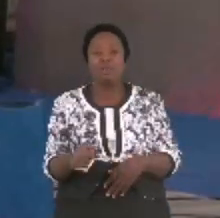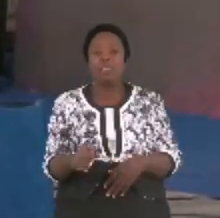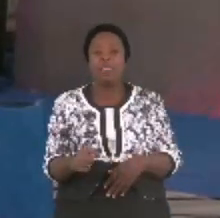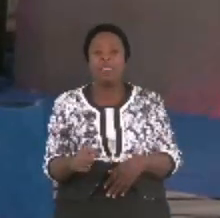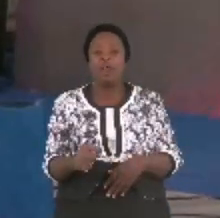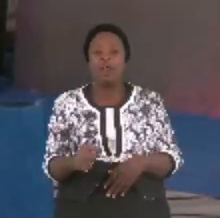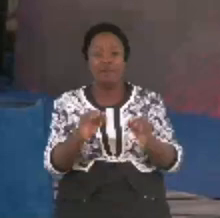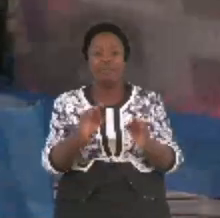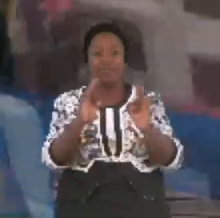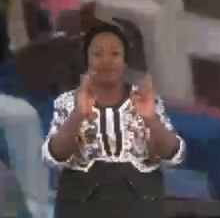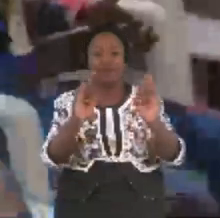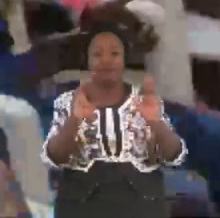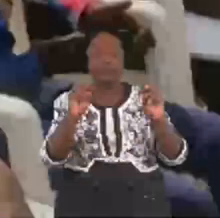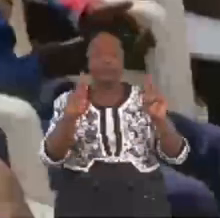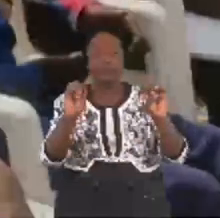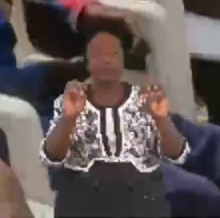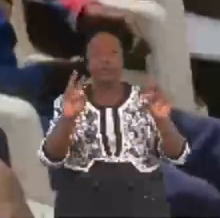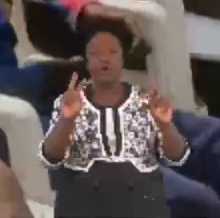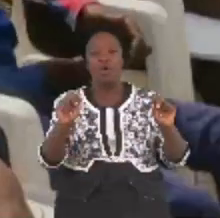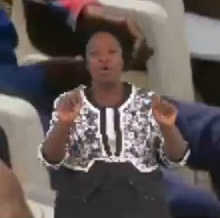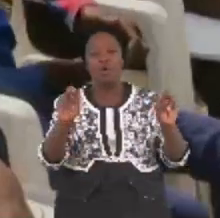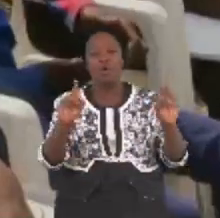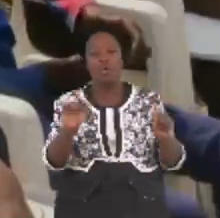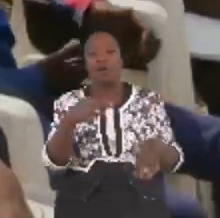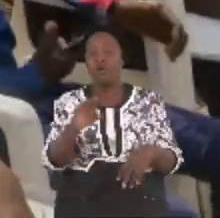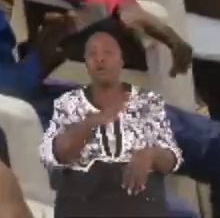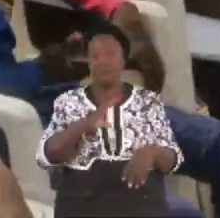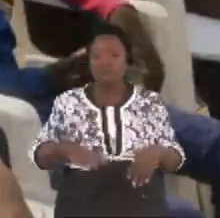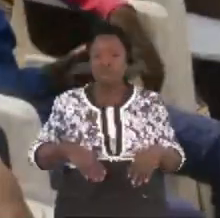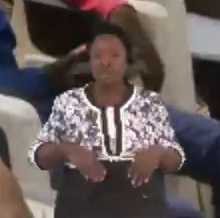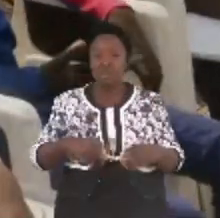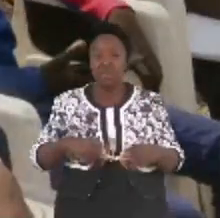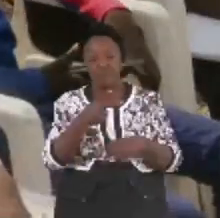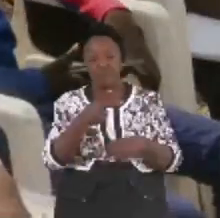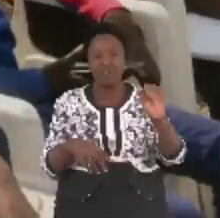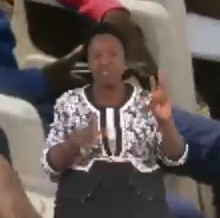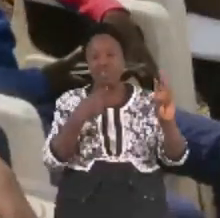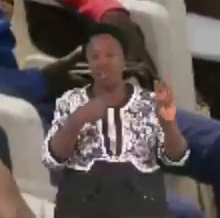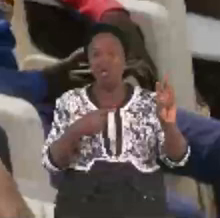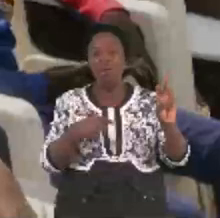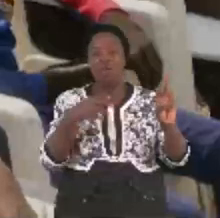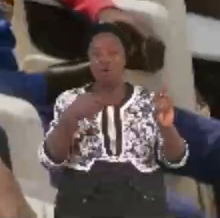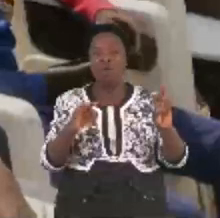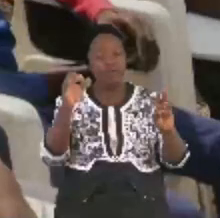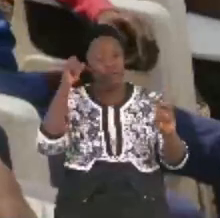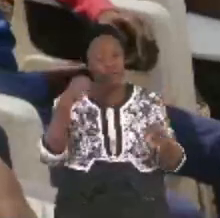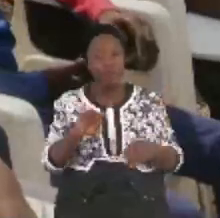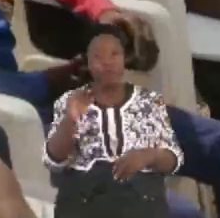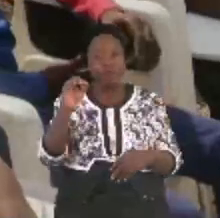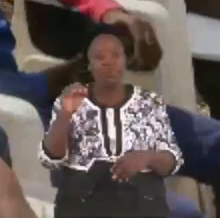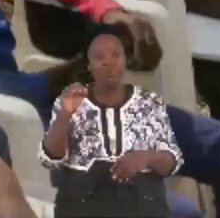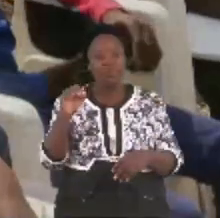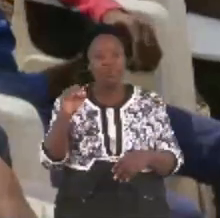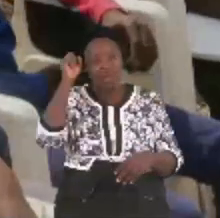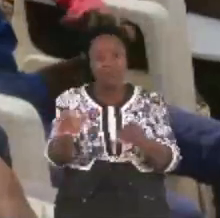terre. Dans le verset 16, il dit, et nous avons tous reçu de sa plénitude et